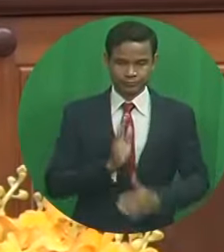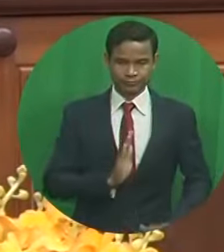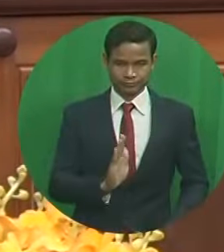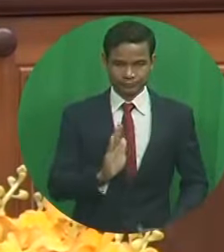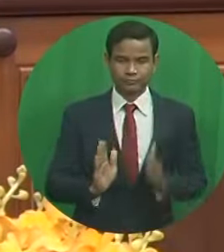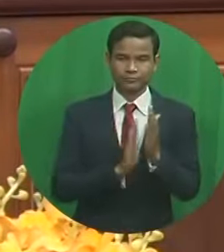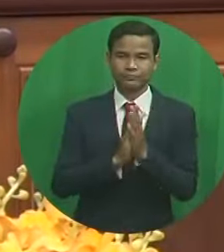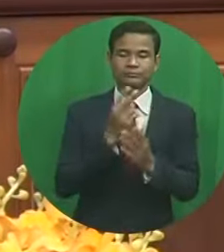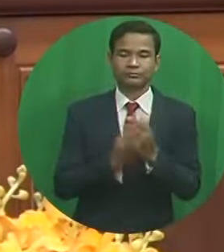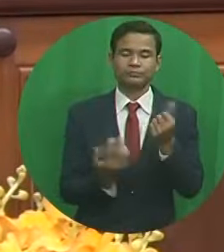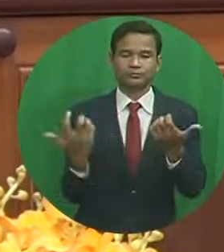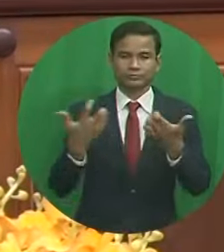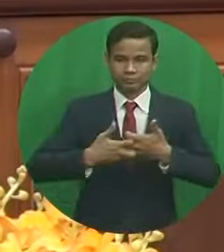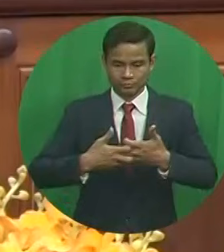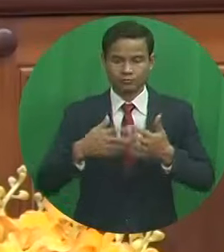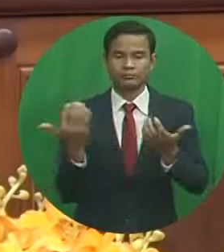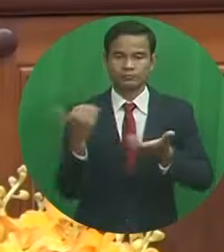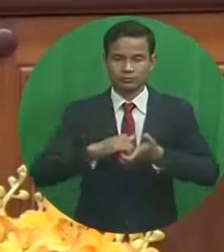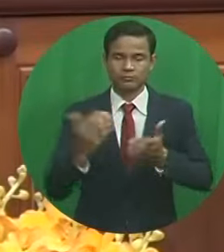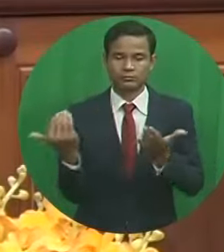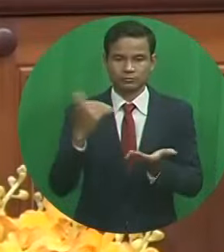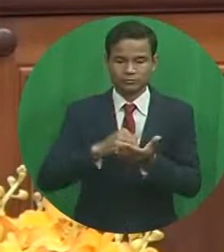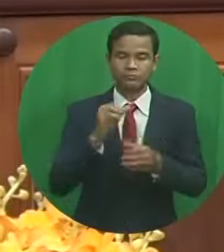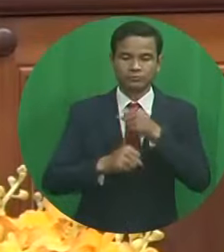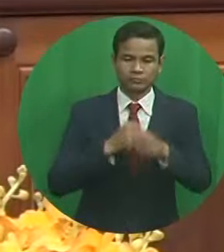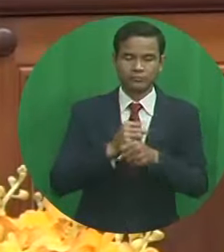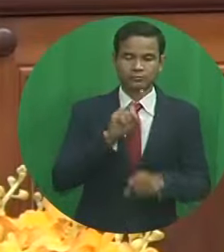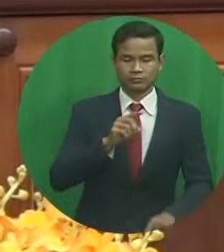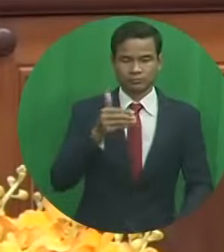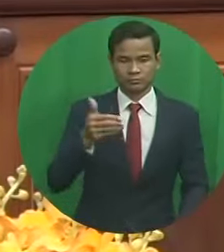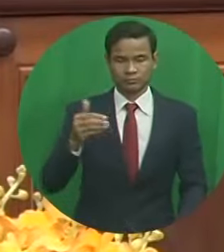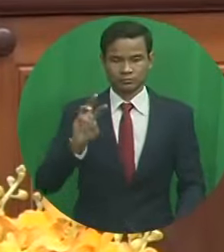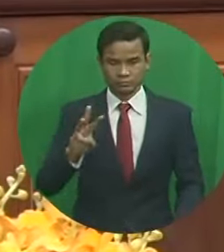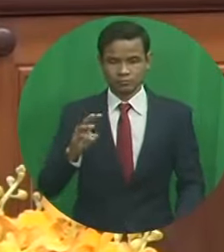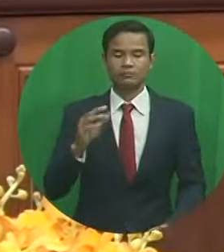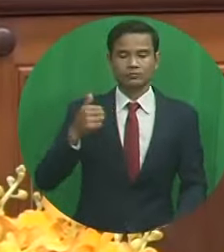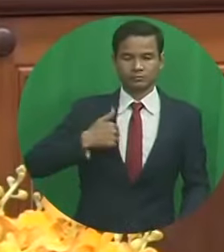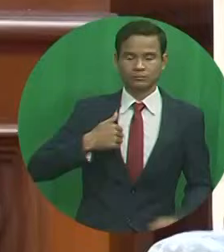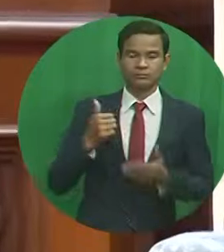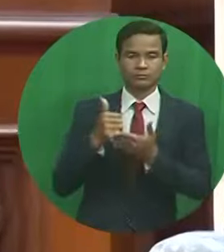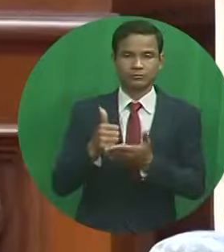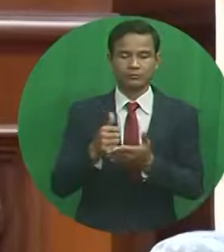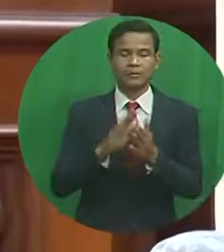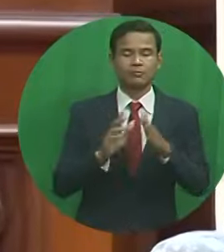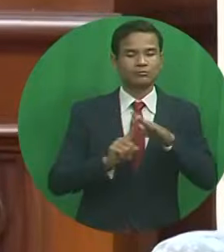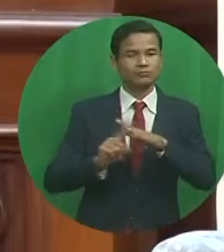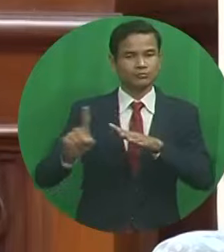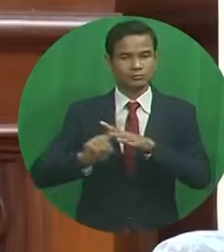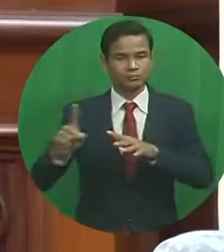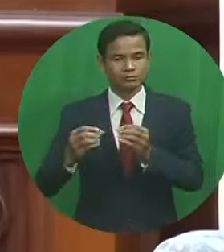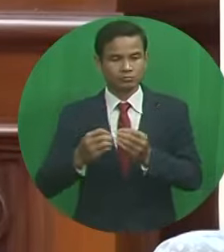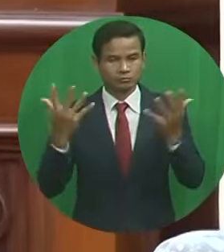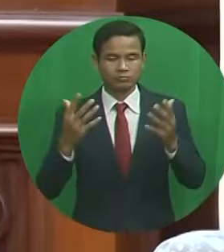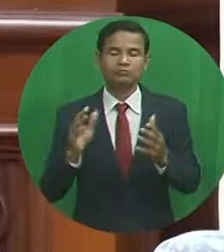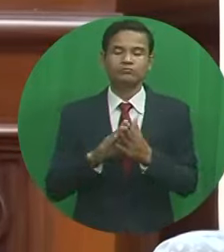ងពីរបានភ្ជាប់ឡើងវិញនៅឆ្នាំ1993កាណាដាបានជួយដល់ជនភៀសខ្លួនខ្មែរជាច្រើនប៉ុណ្ណេះឲ្យ